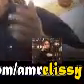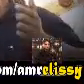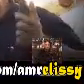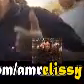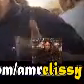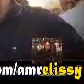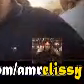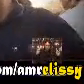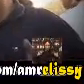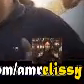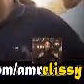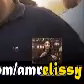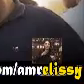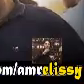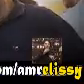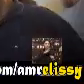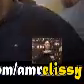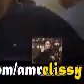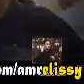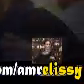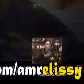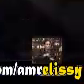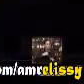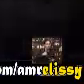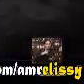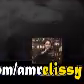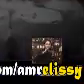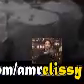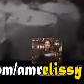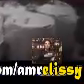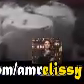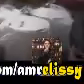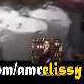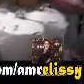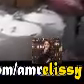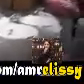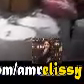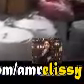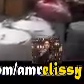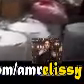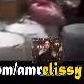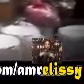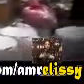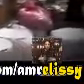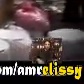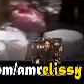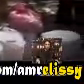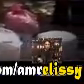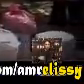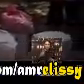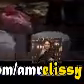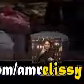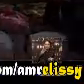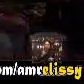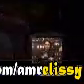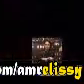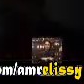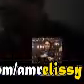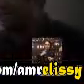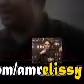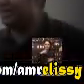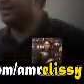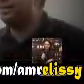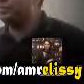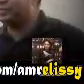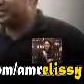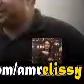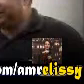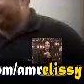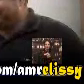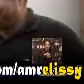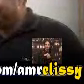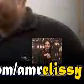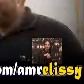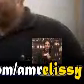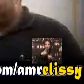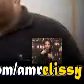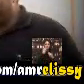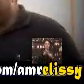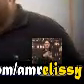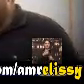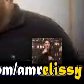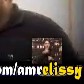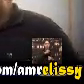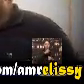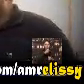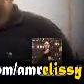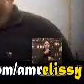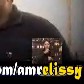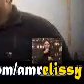عرايس، تجهيز عرايس وشنط مواد غذائية، زائد تسليم أجهزة للمسنين